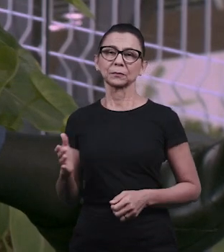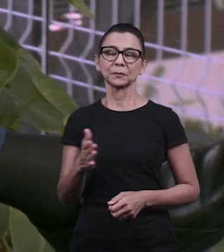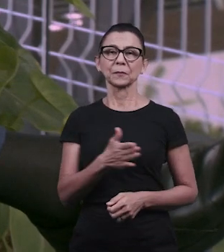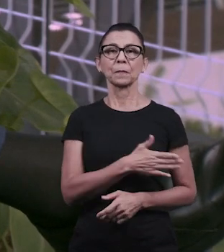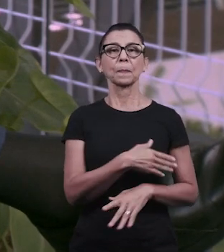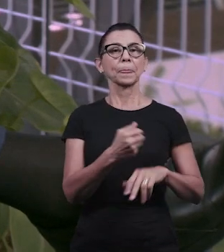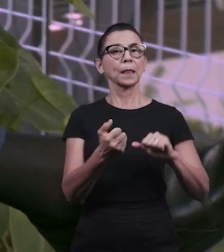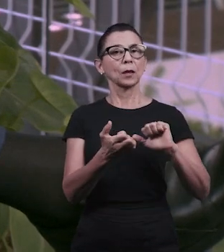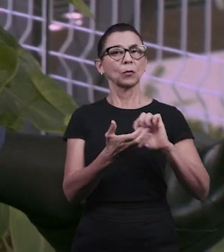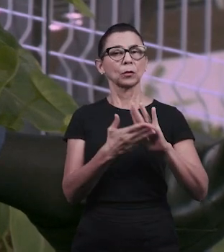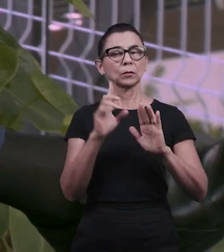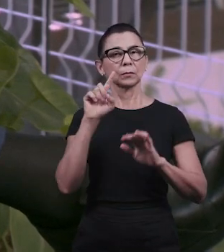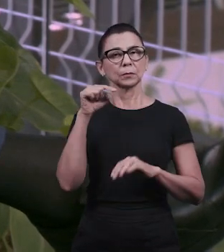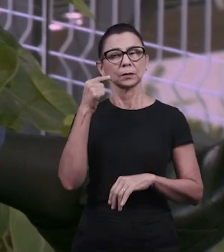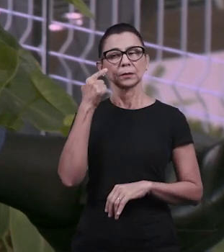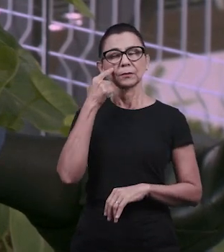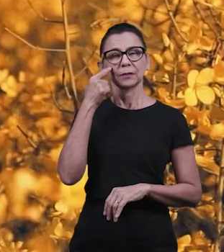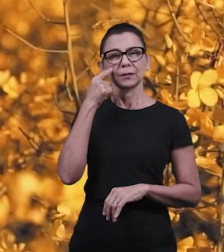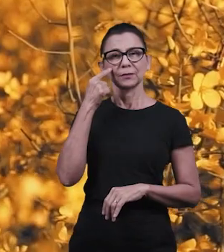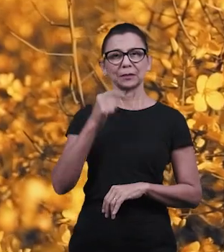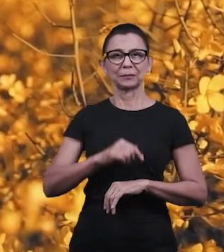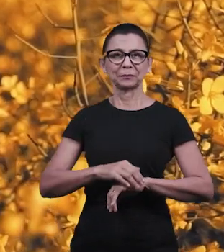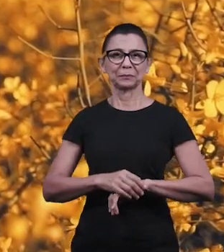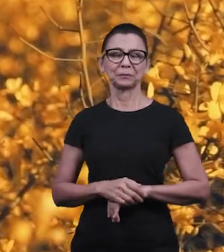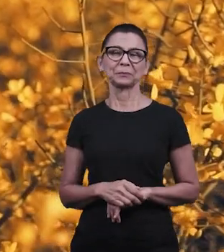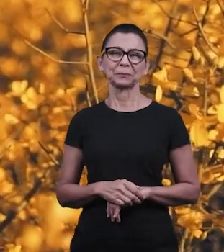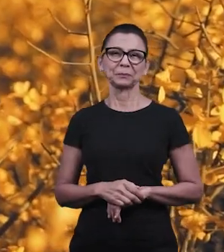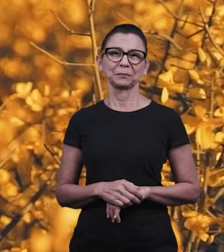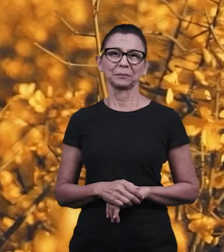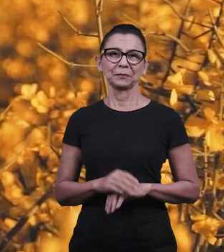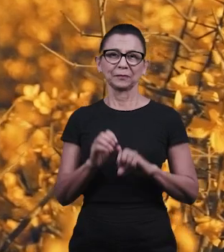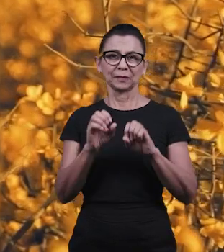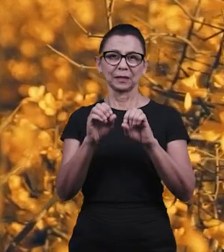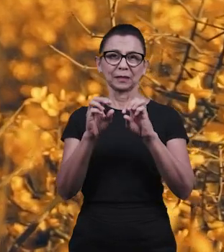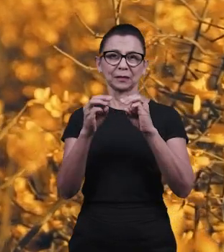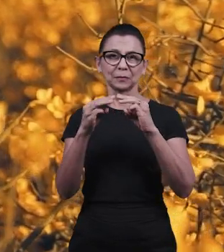псалом, и после псалма смотрите рубрику «Заветы Маханаима».